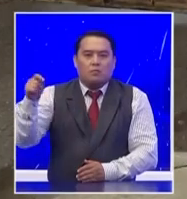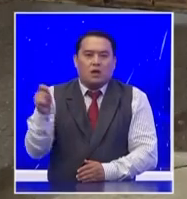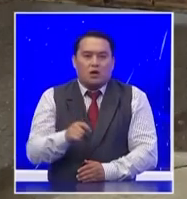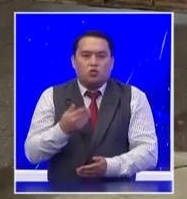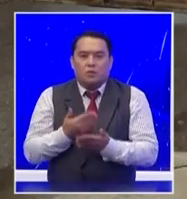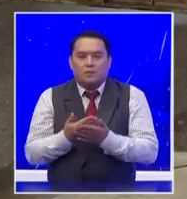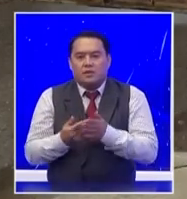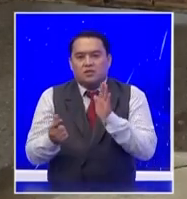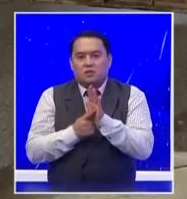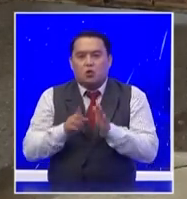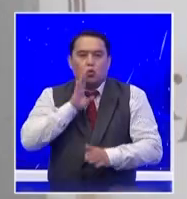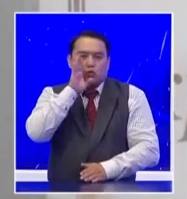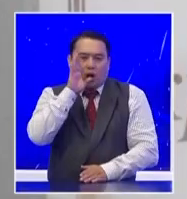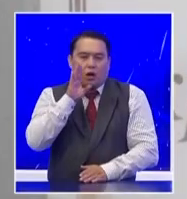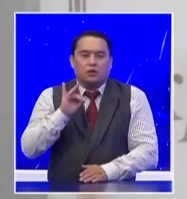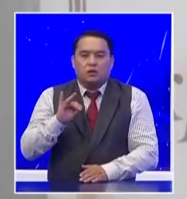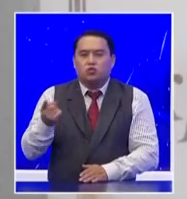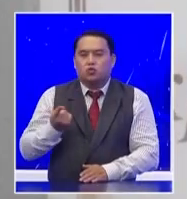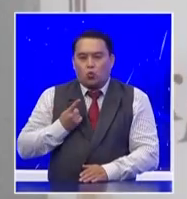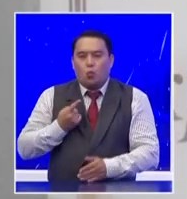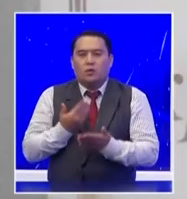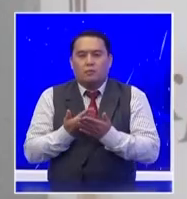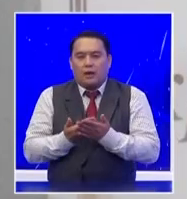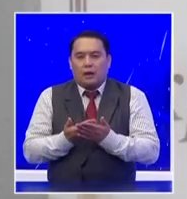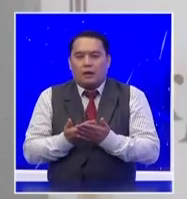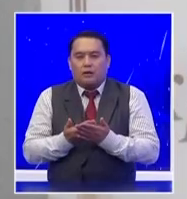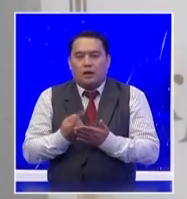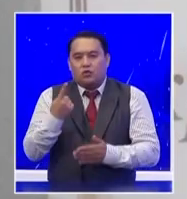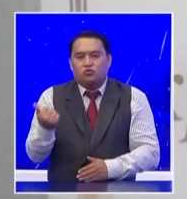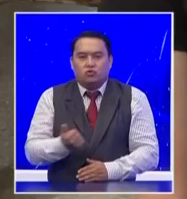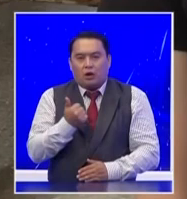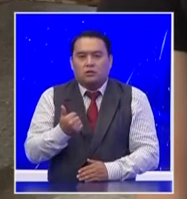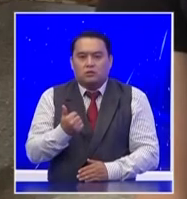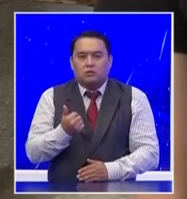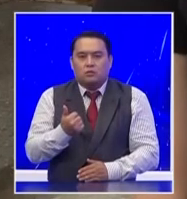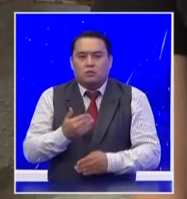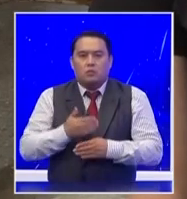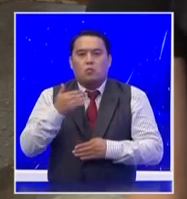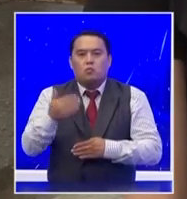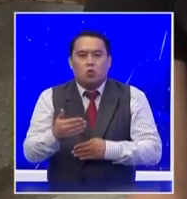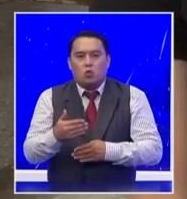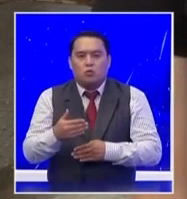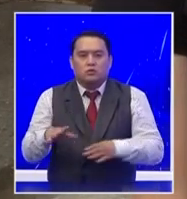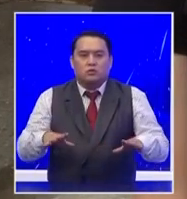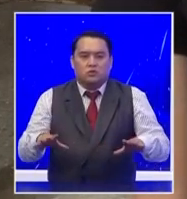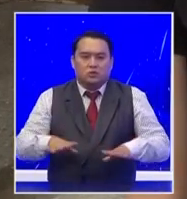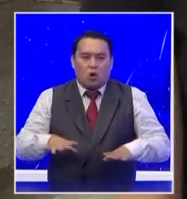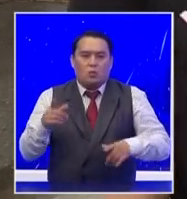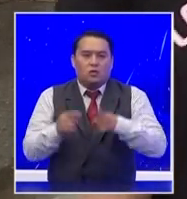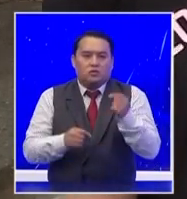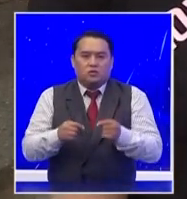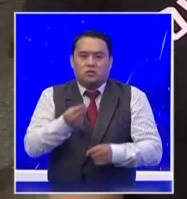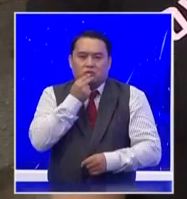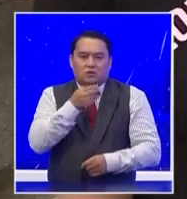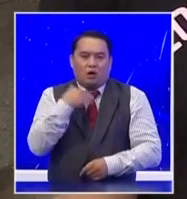около 7 утра и жду примерно час. После саумала мне уже не хочется есть особо.